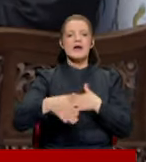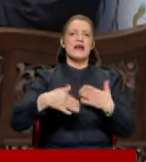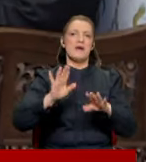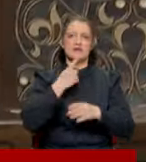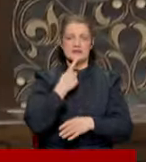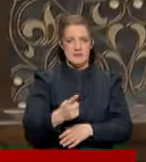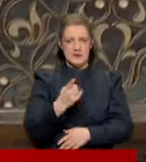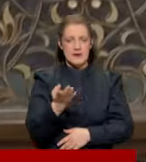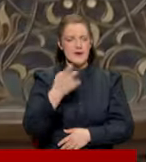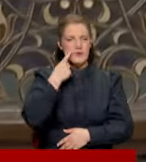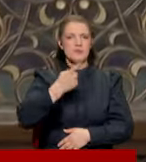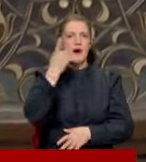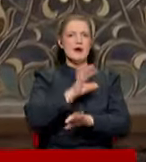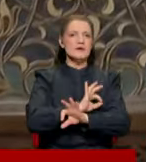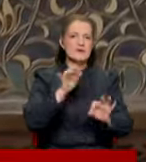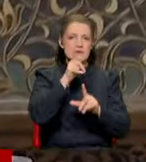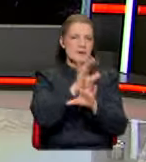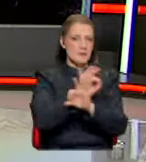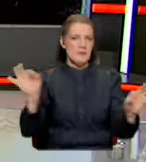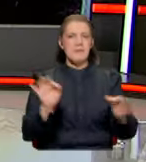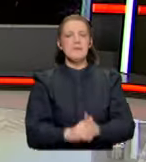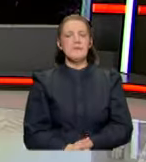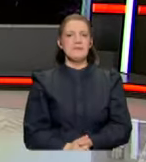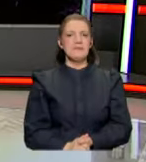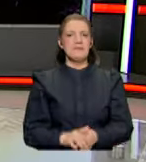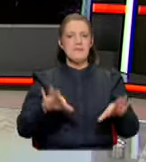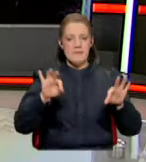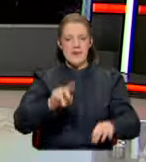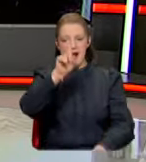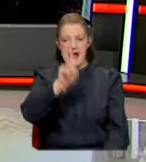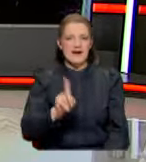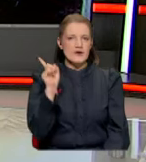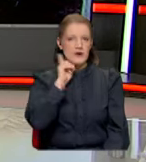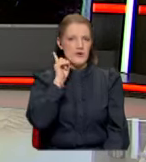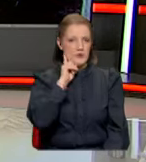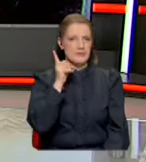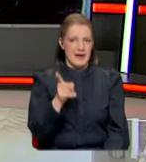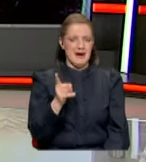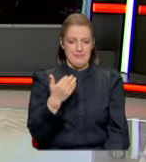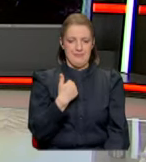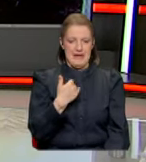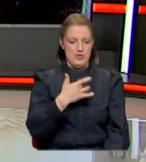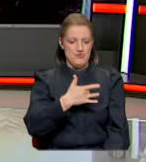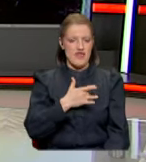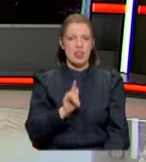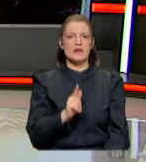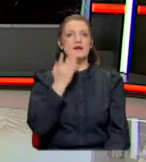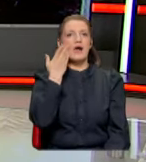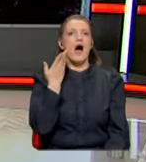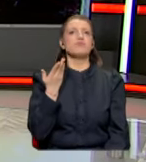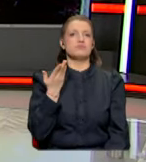çıkışı Cumhurbaşkanı sessiz Şimdi bunu ilk duyduğumda ben seyretmedim